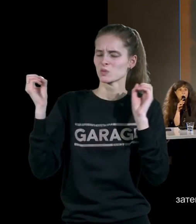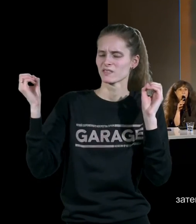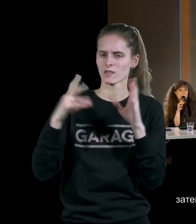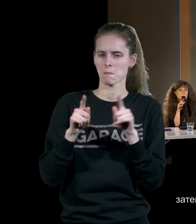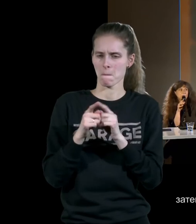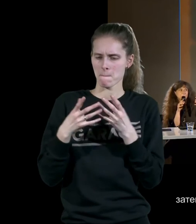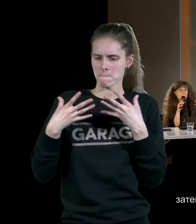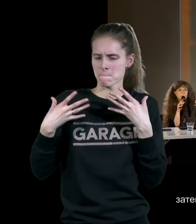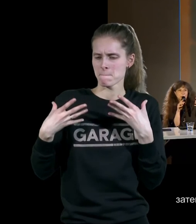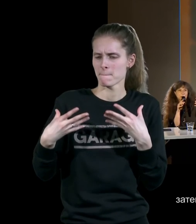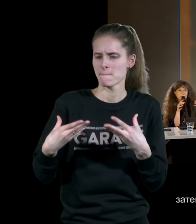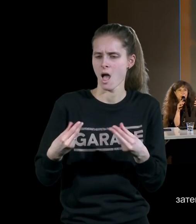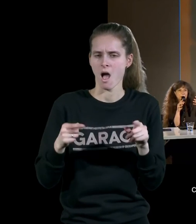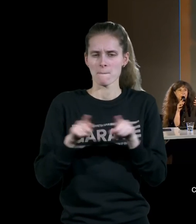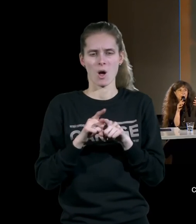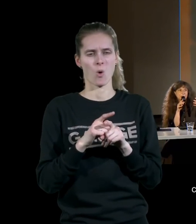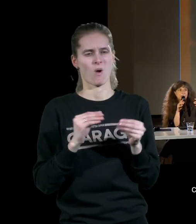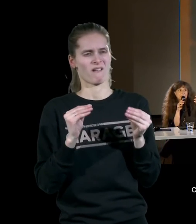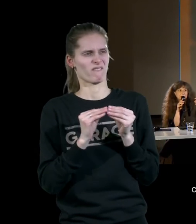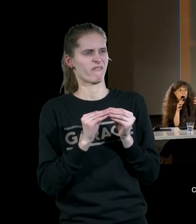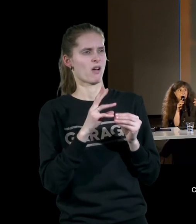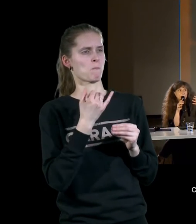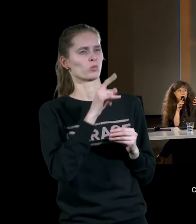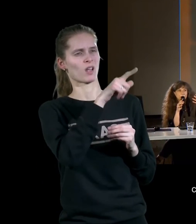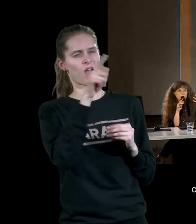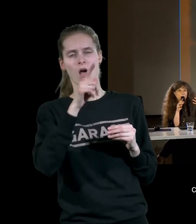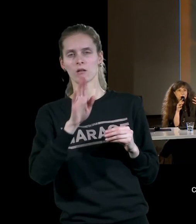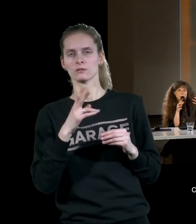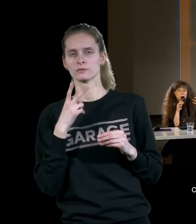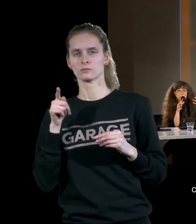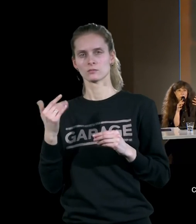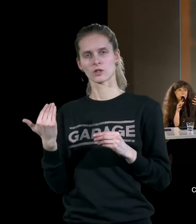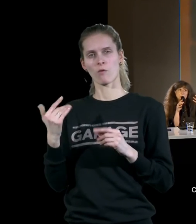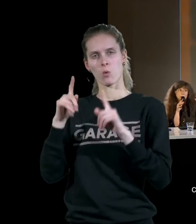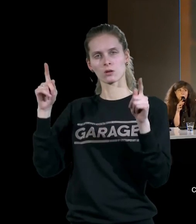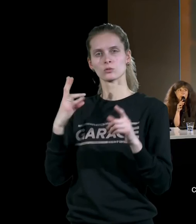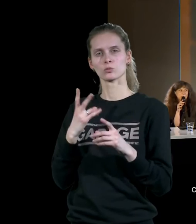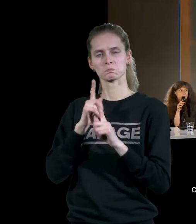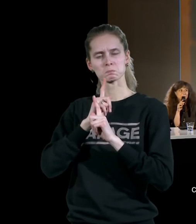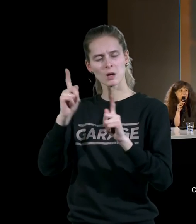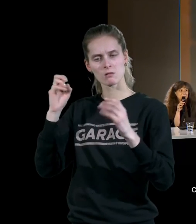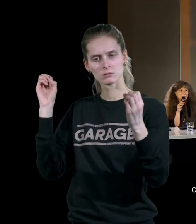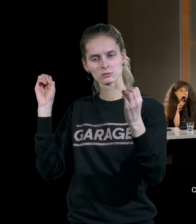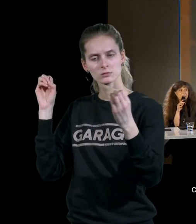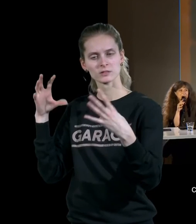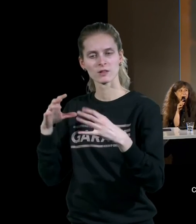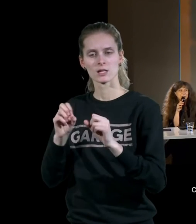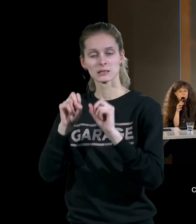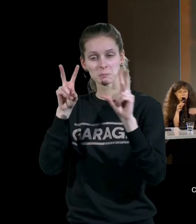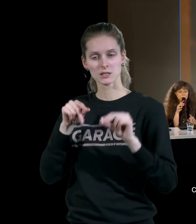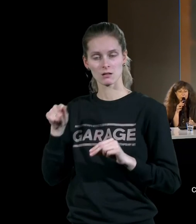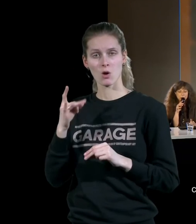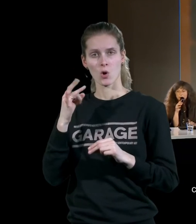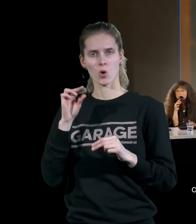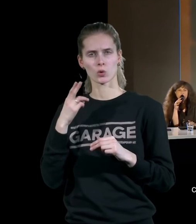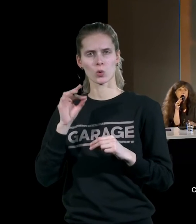не похожий на обычное музейное освещение свет. И это свет, который выставлялся, как бы, по возможности, следуя советам